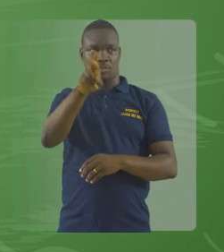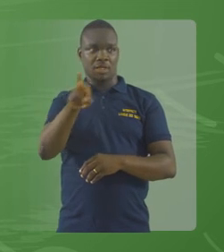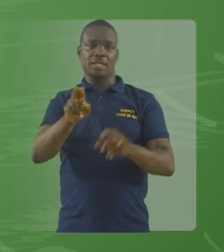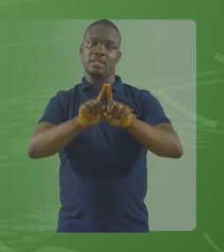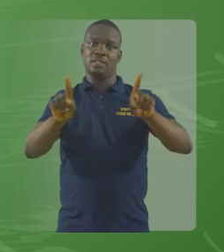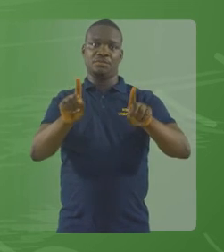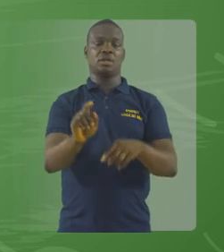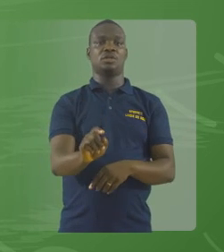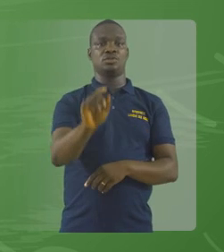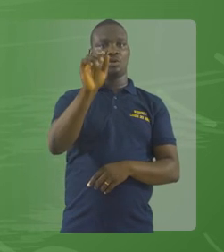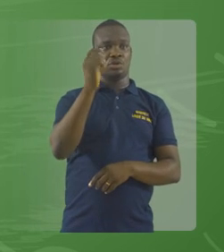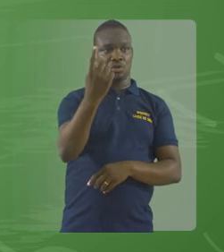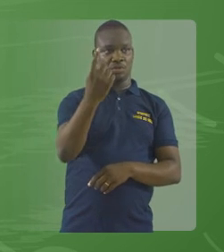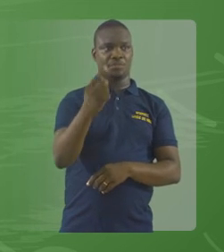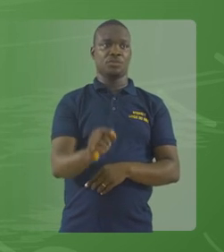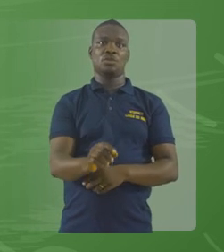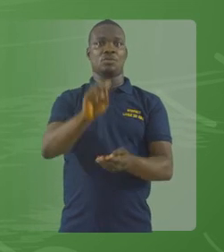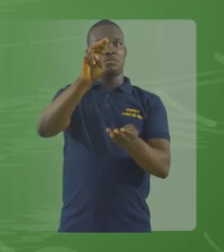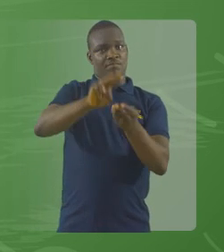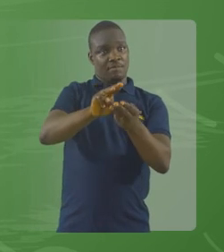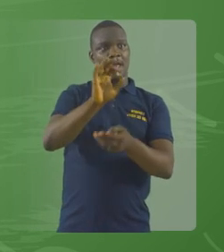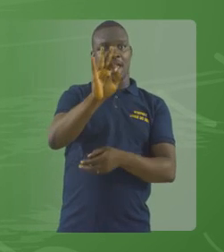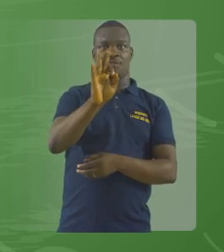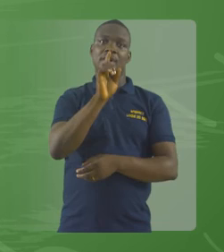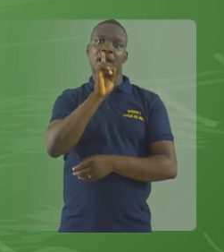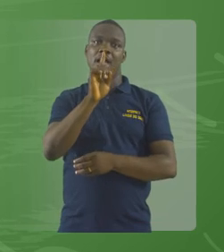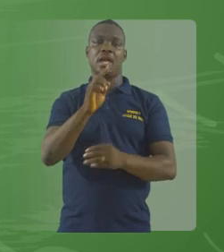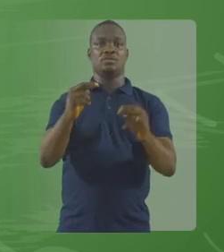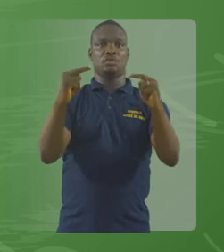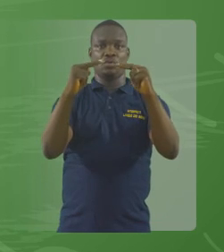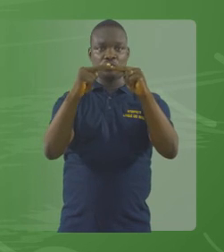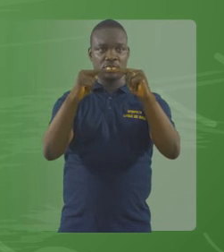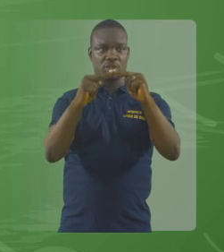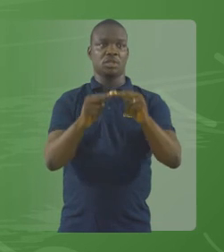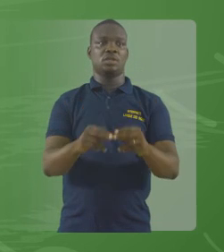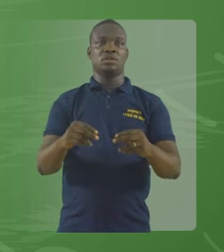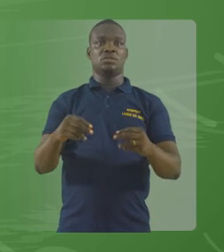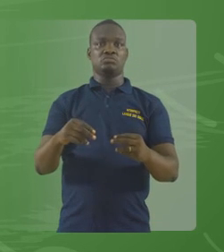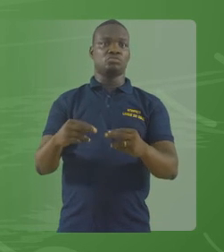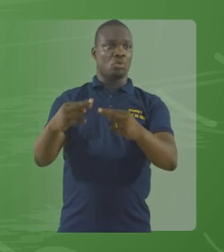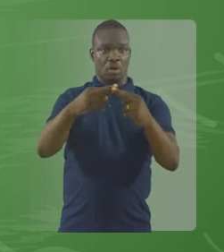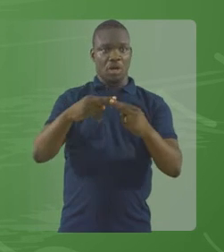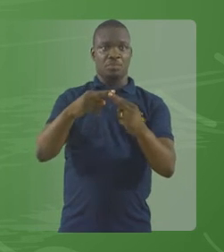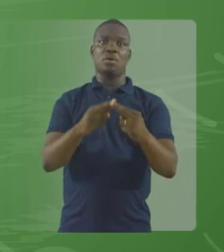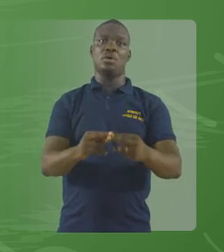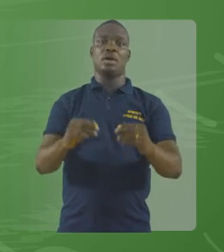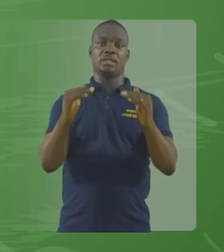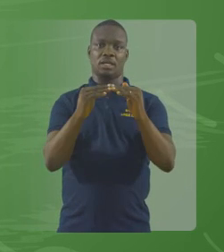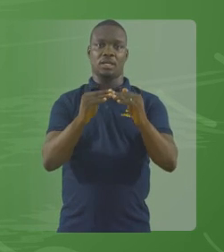1. F est dans ce cas donc une homothétie et son rapport est égal à 5.